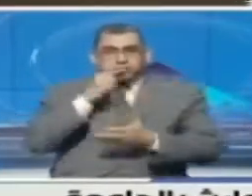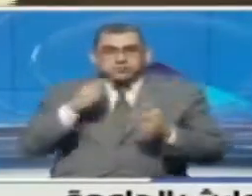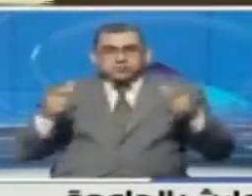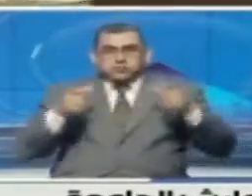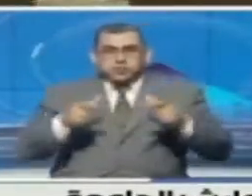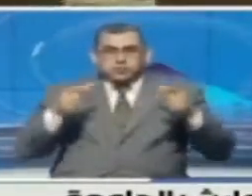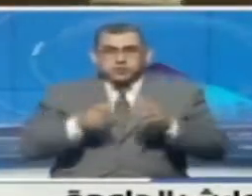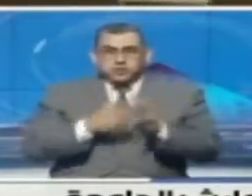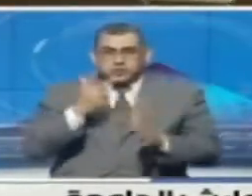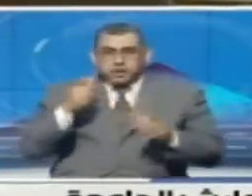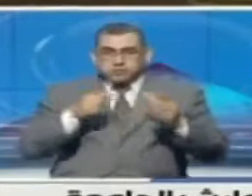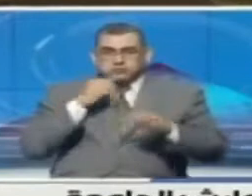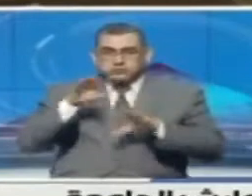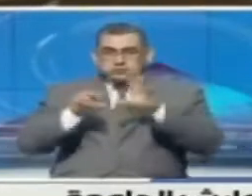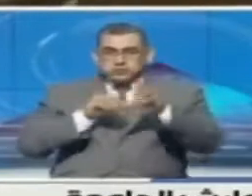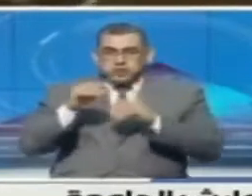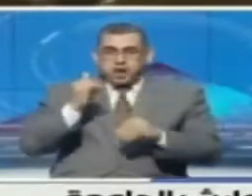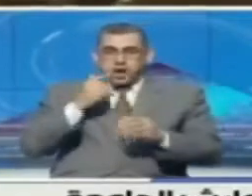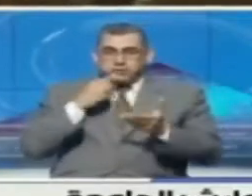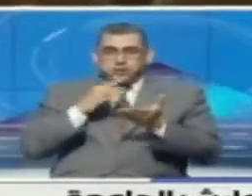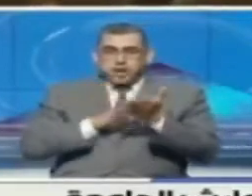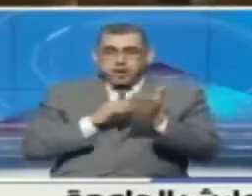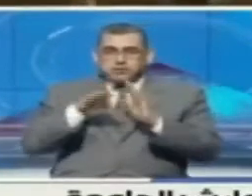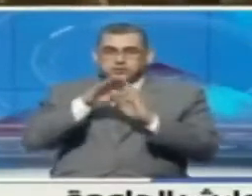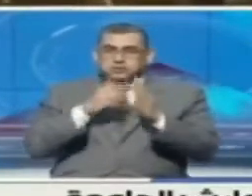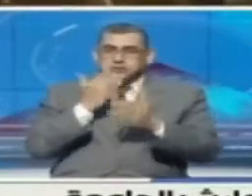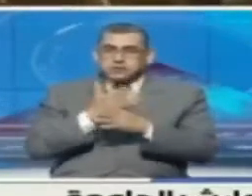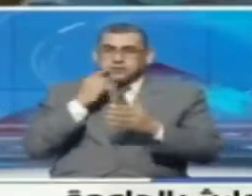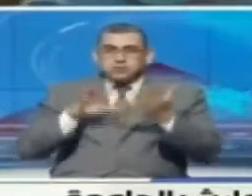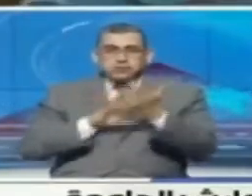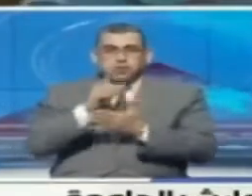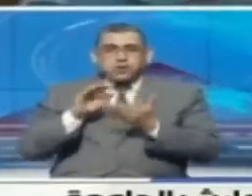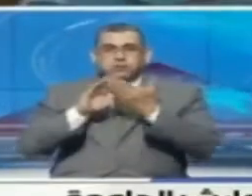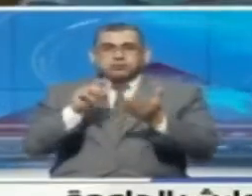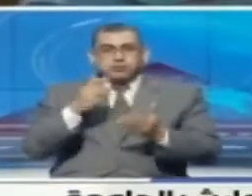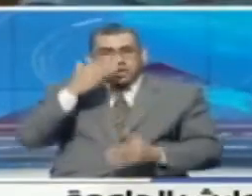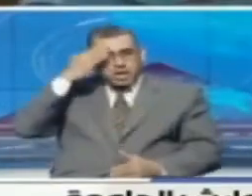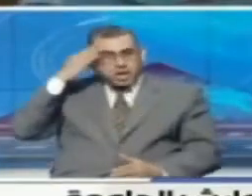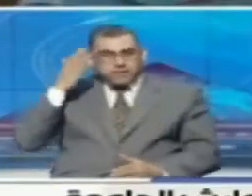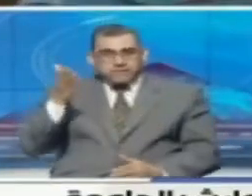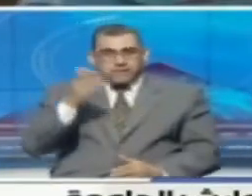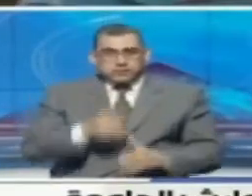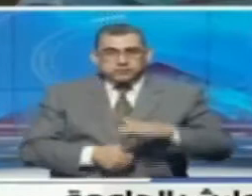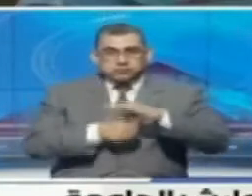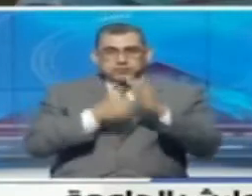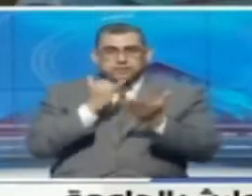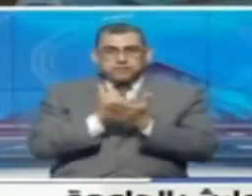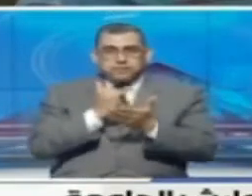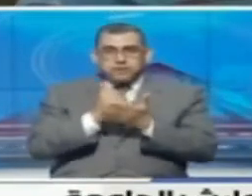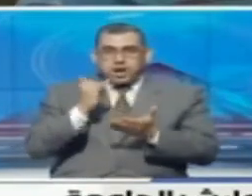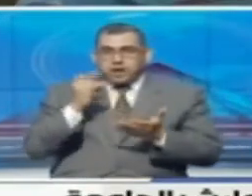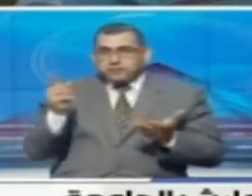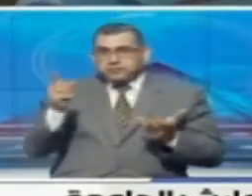لآلية التنسيق العربية للحد من مخاطر الكوارث بمشاركة عدد من الخبراء وكبار المسؤولين في الدول